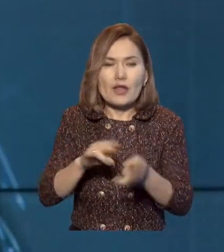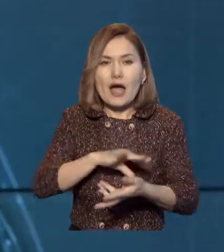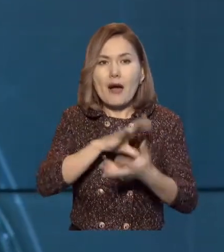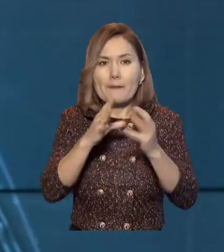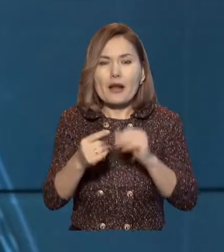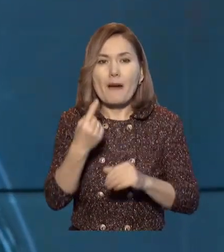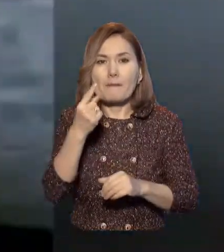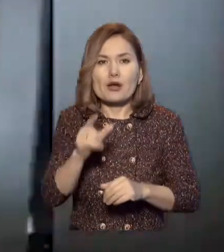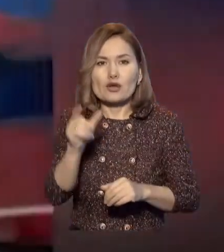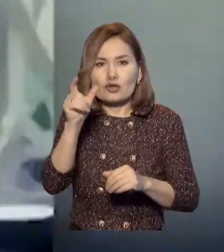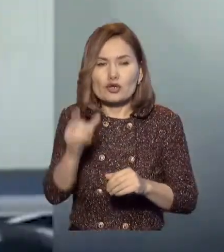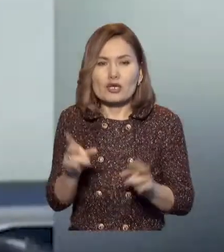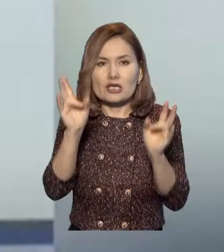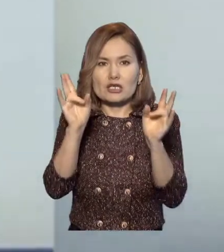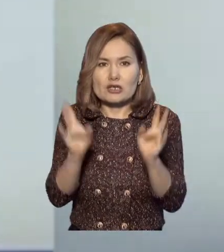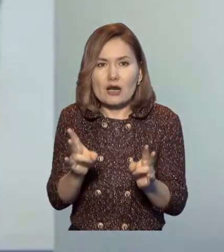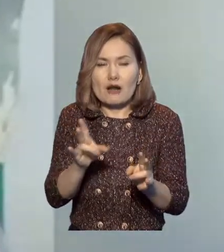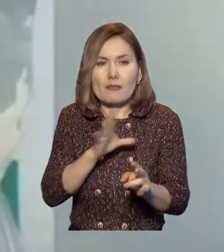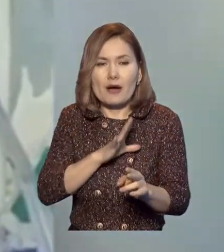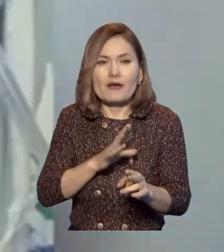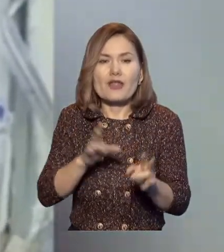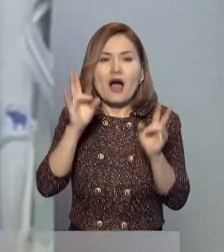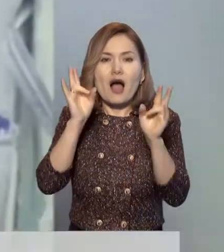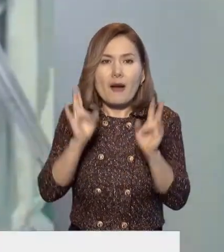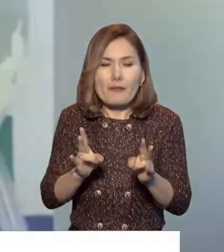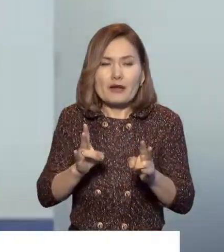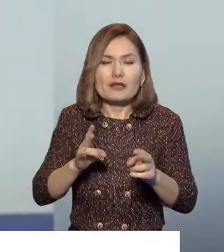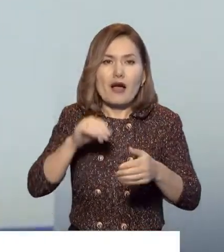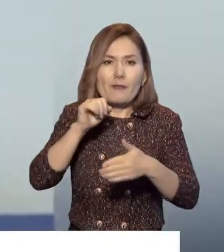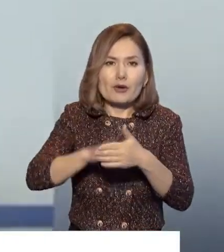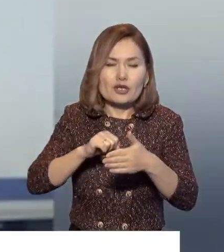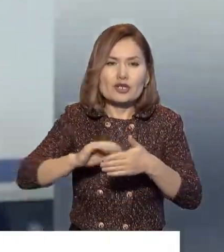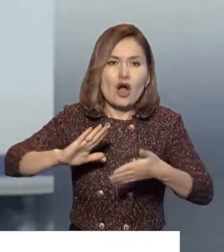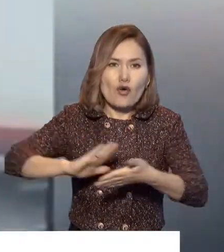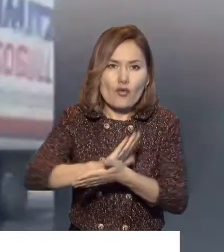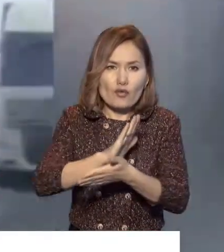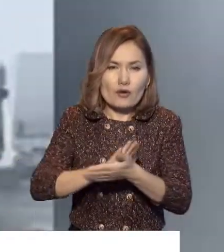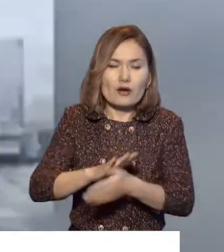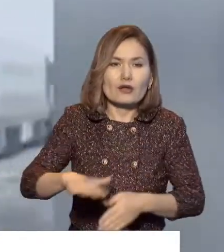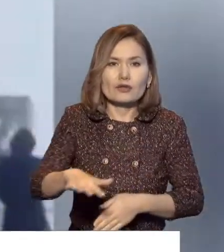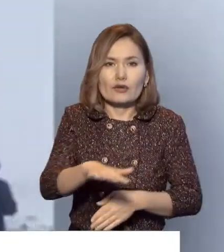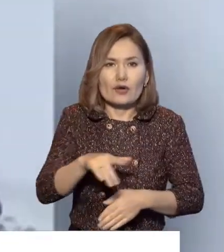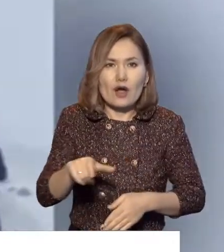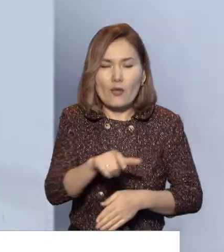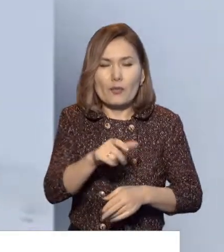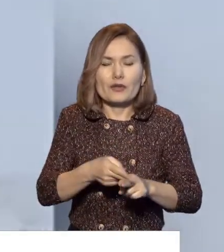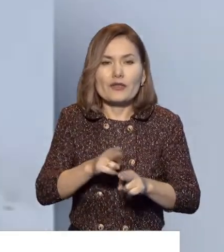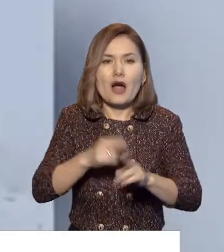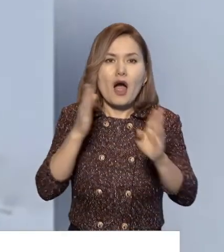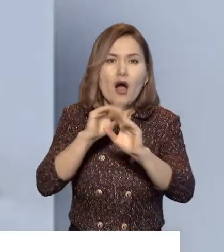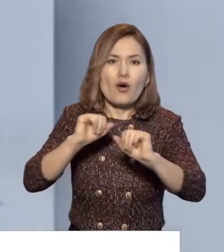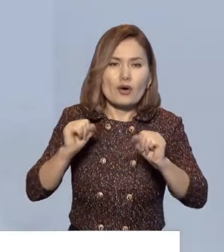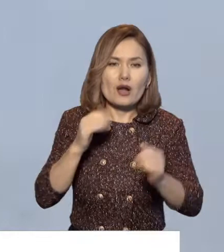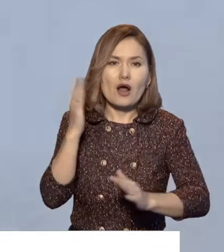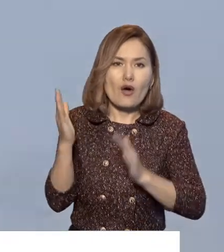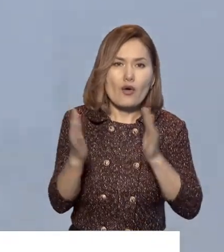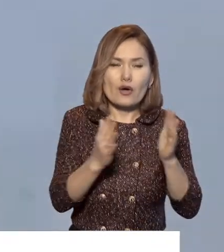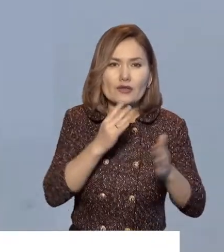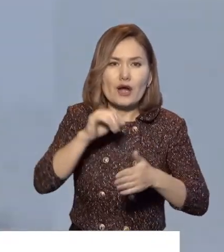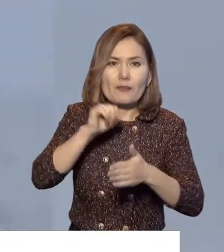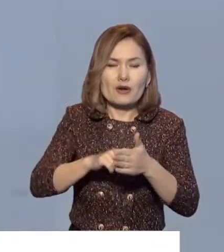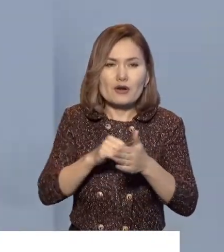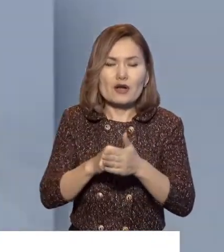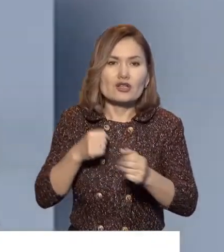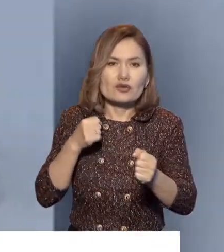бір жүргізуші зардап шекті, апатқа көктайғақ себеп болған. Жалпы өңірде соңғы тәуліктерде ауа райының қолайсыздығынан жол көлік